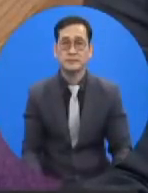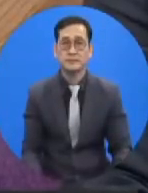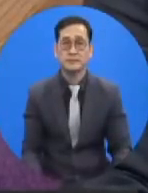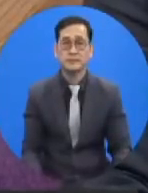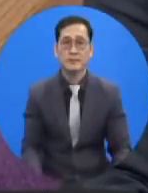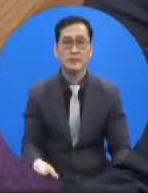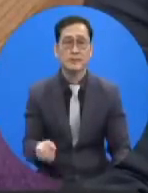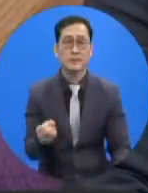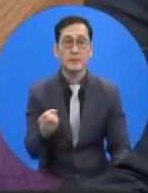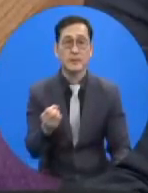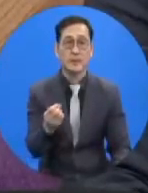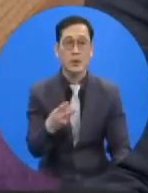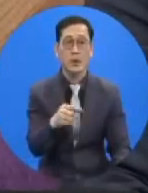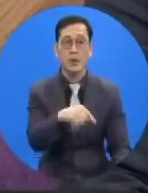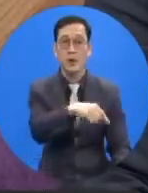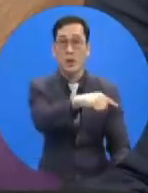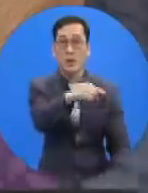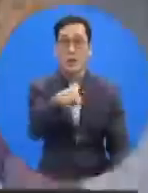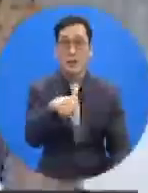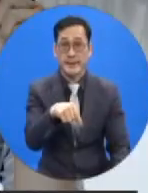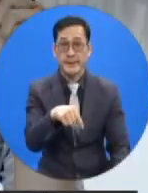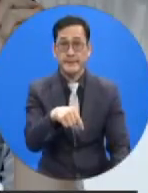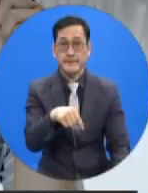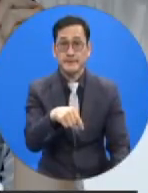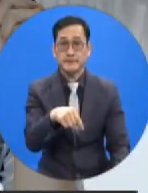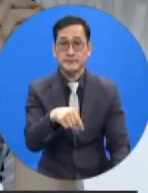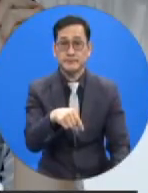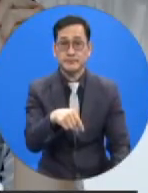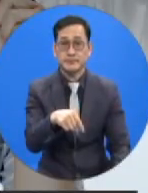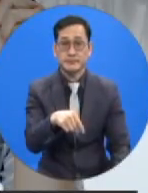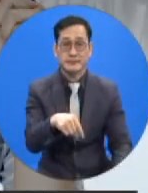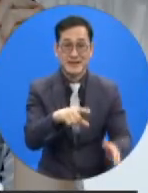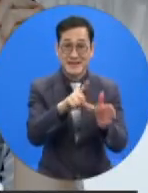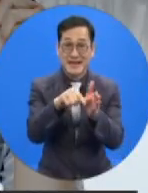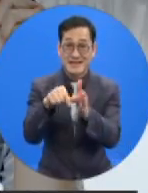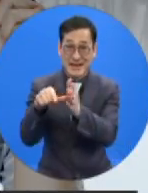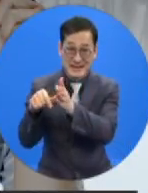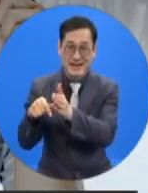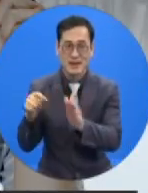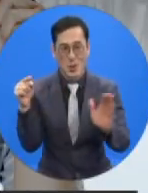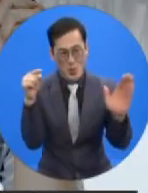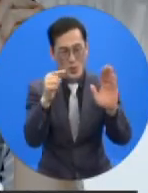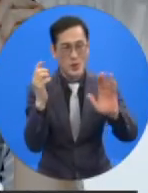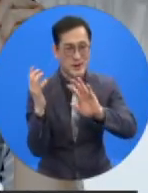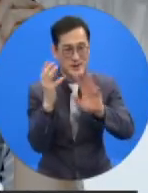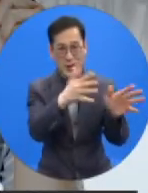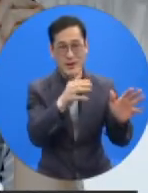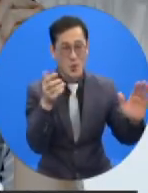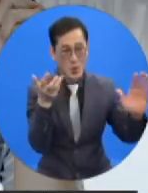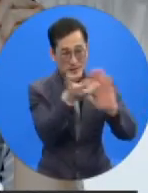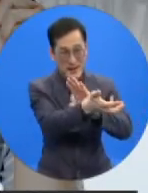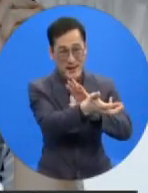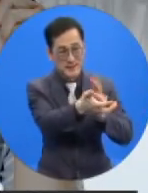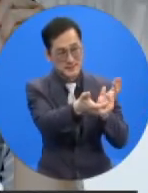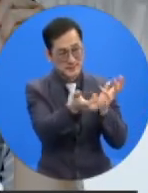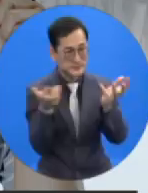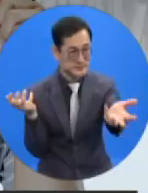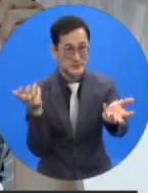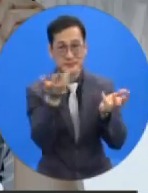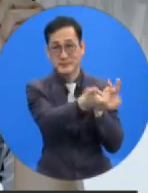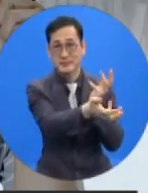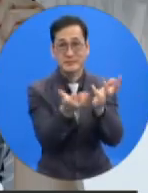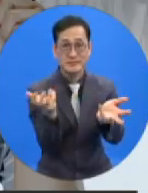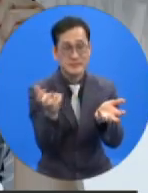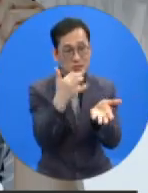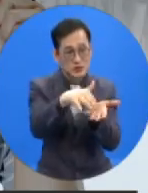500여 명이 있었다라고 되어 있는데, 그러니까 시간대는 물론 다릅니다만. 근데 이 당시에